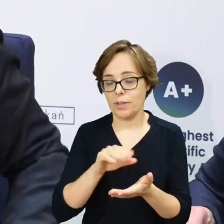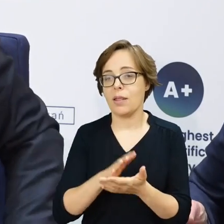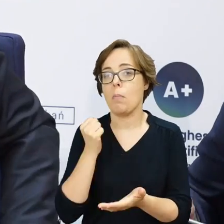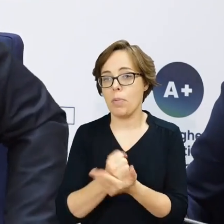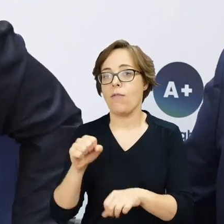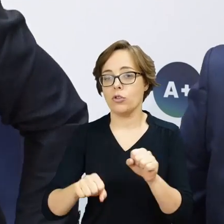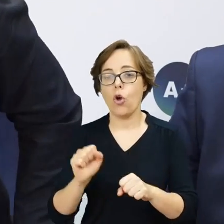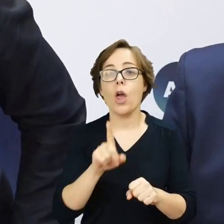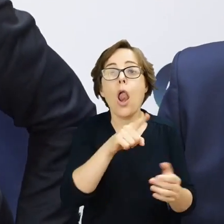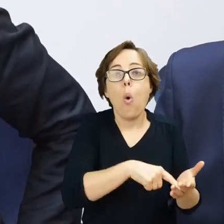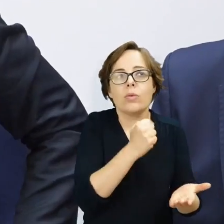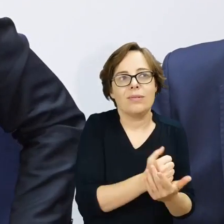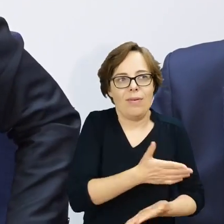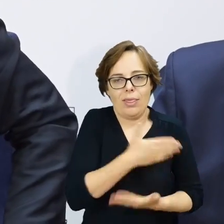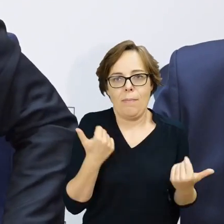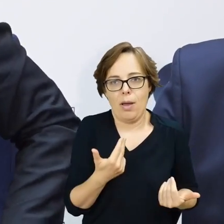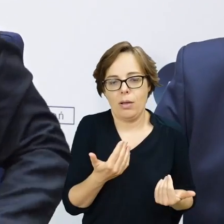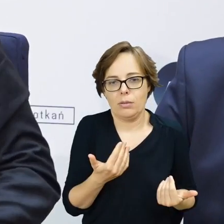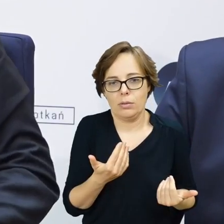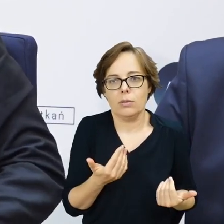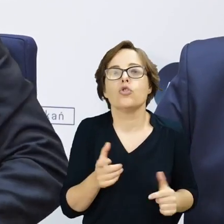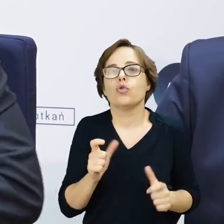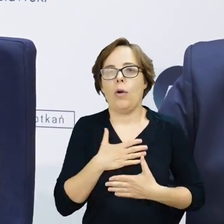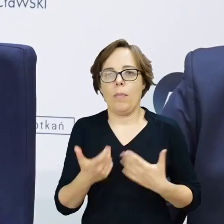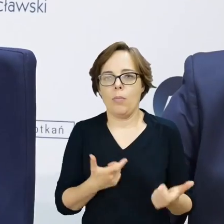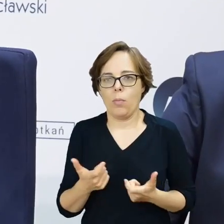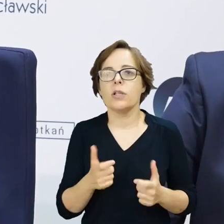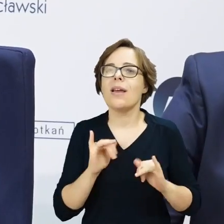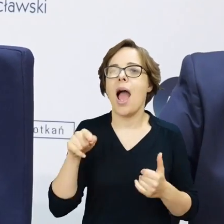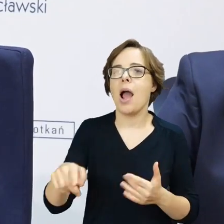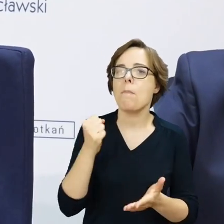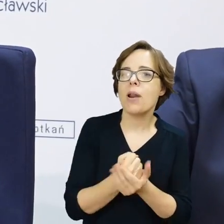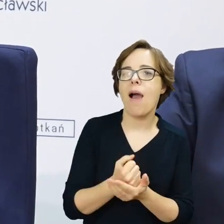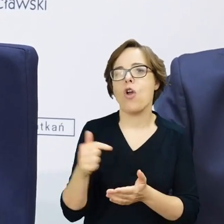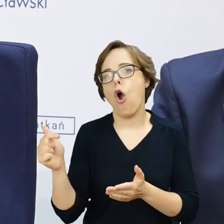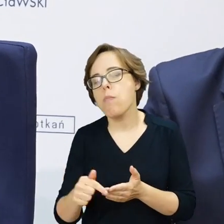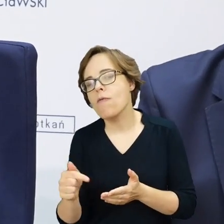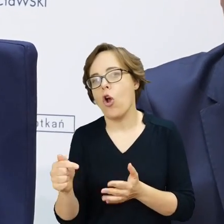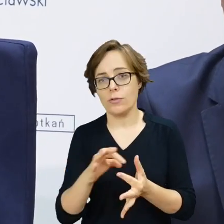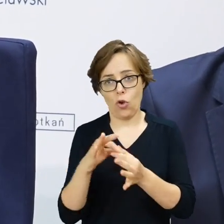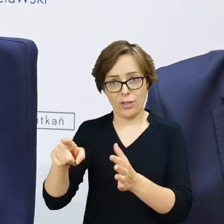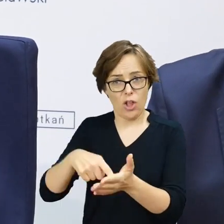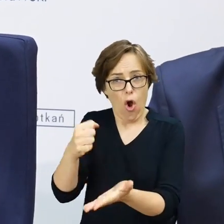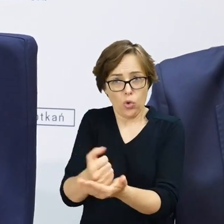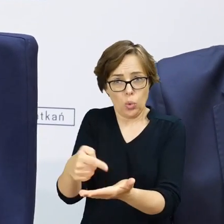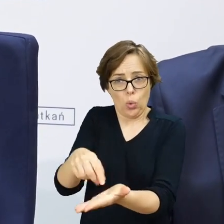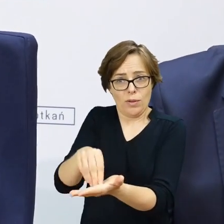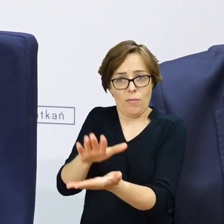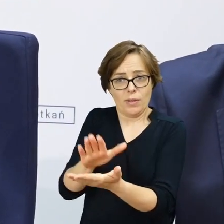poziomie ustawowym, jeżeli chodzi o dochodzenie tych praw i obowiązków wynikających z